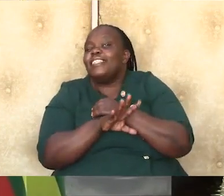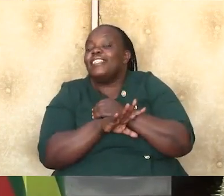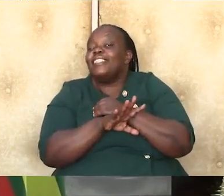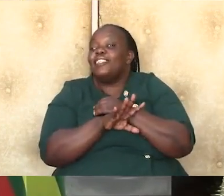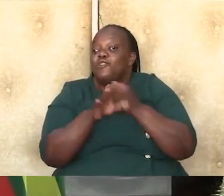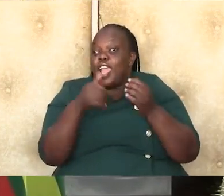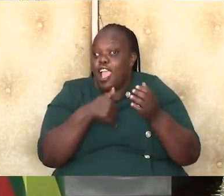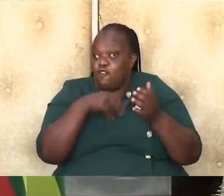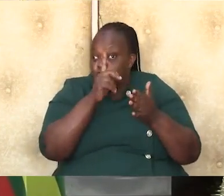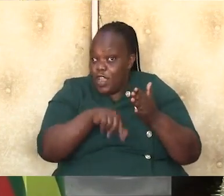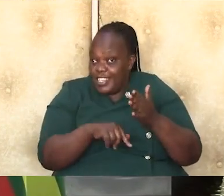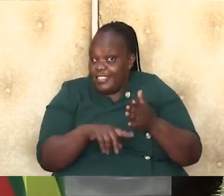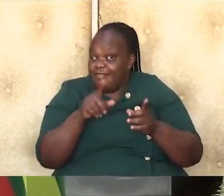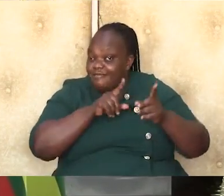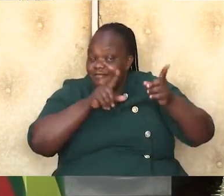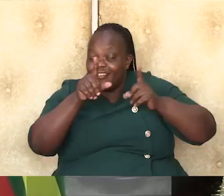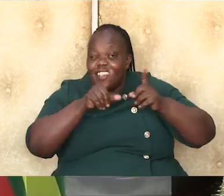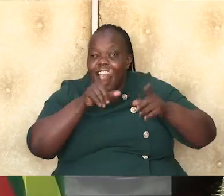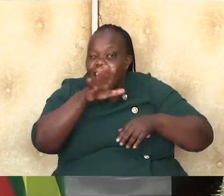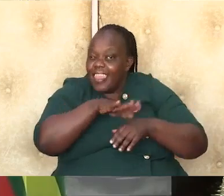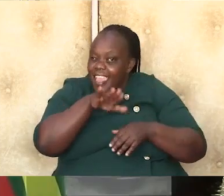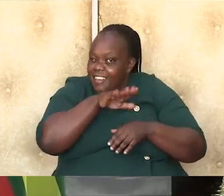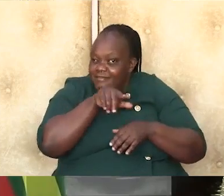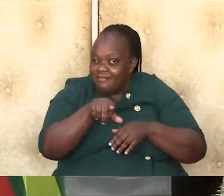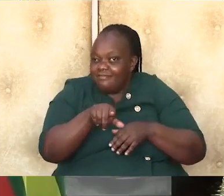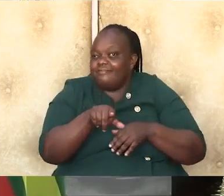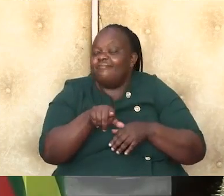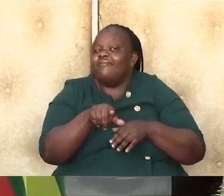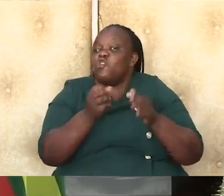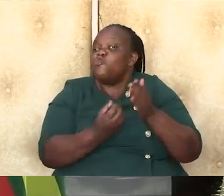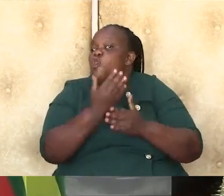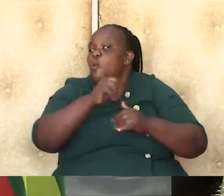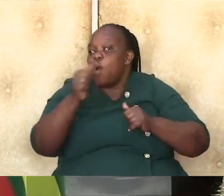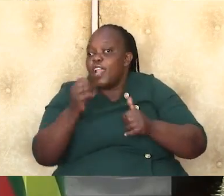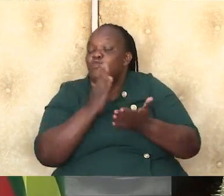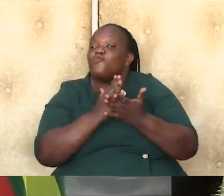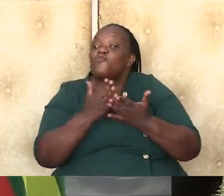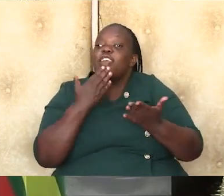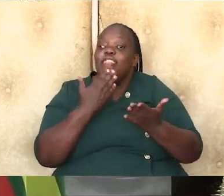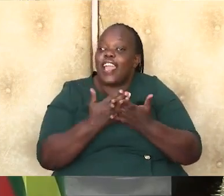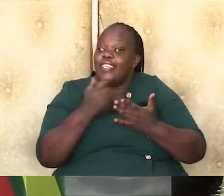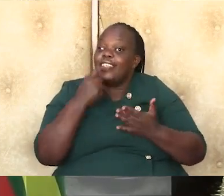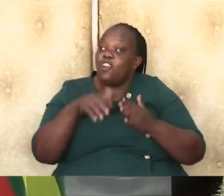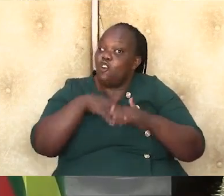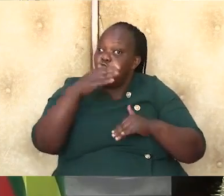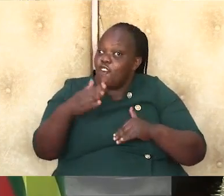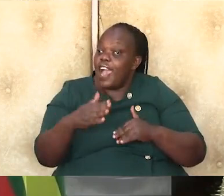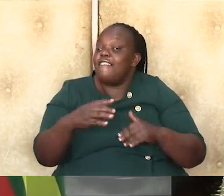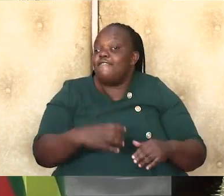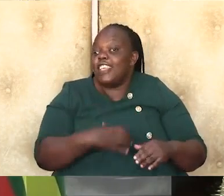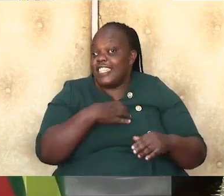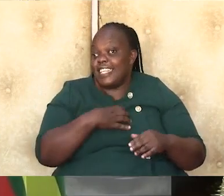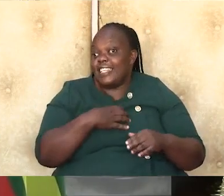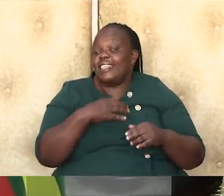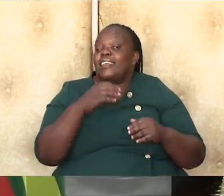tuna sekta ya utalii ambayo imenoga sana kwa sababu imeweza kufufuka, na tunashukuru kusema kwamba zaidi ya watalii